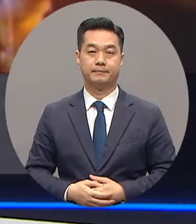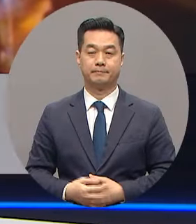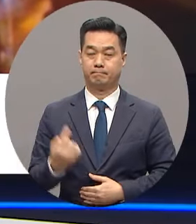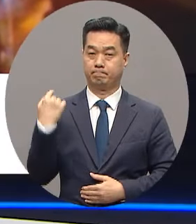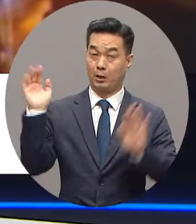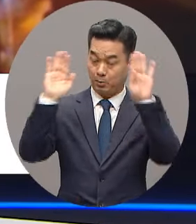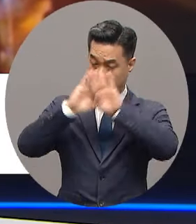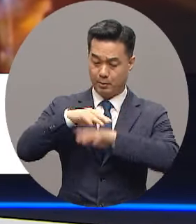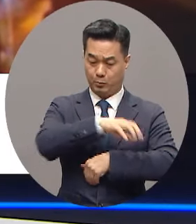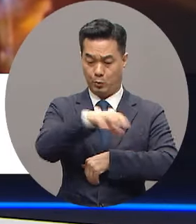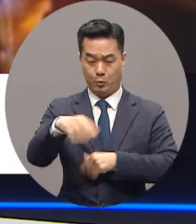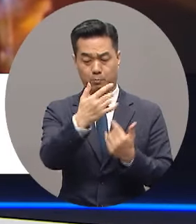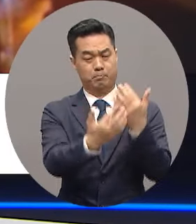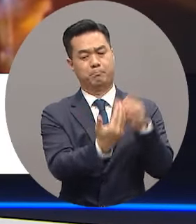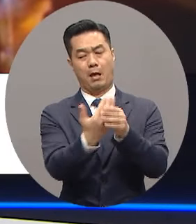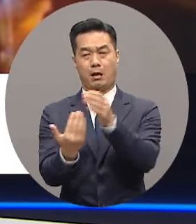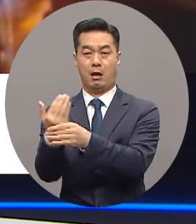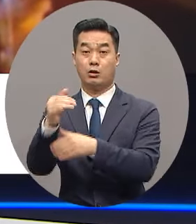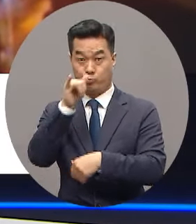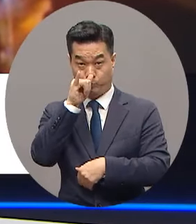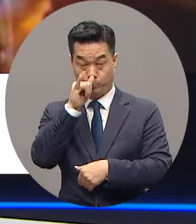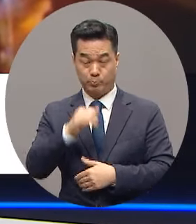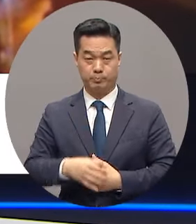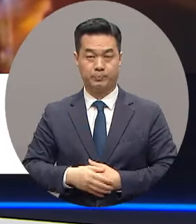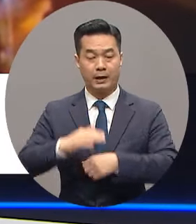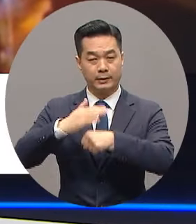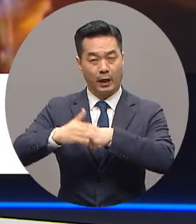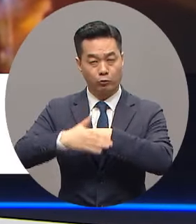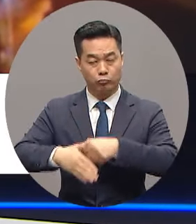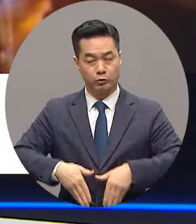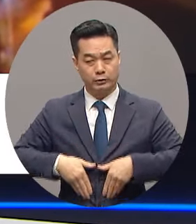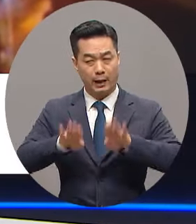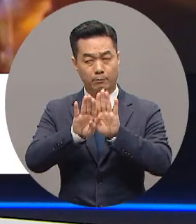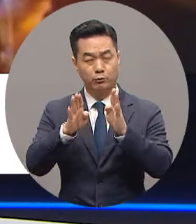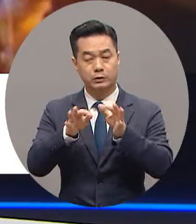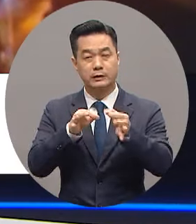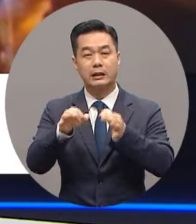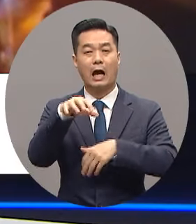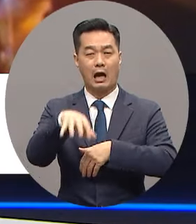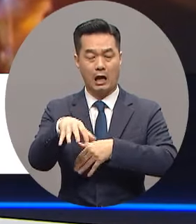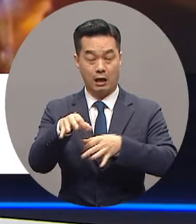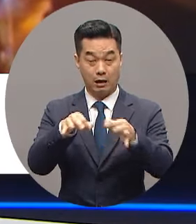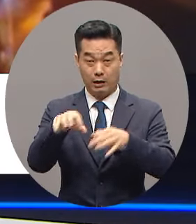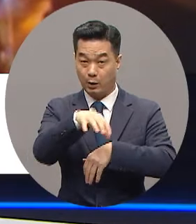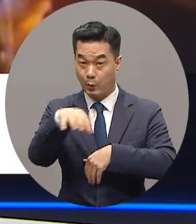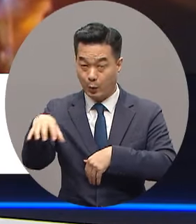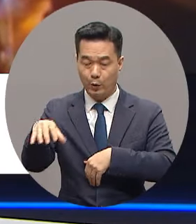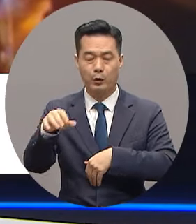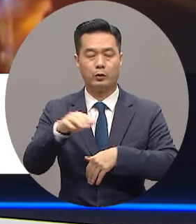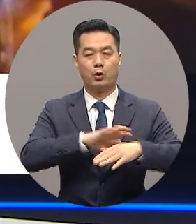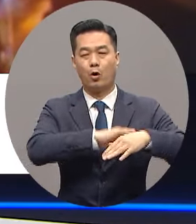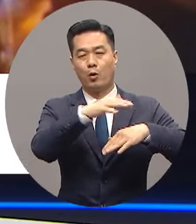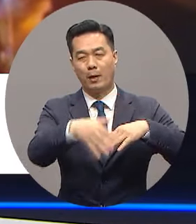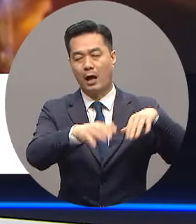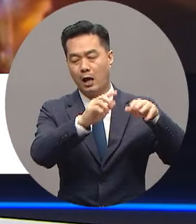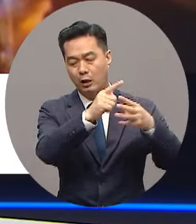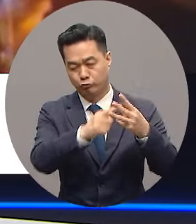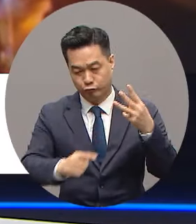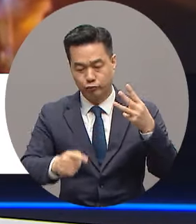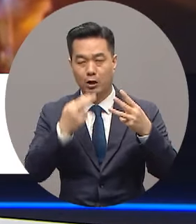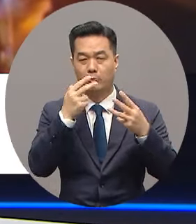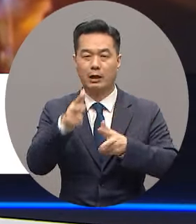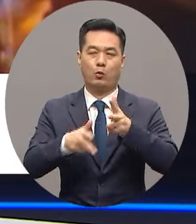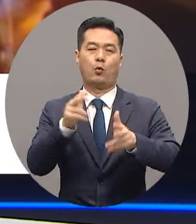밤사이 곳곳에서 화재 소식이 있었습니다. 대구 남문시장 근처의 한 상가와 경기 파주 플라스틱 제조 공장에서